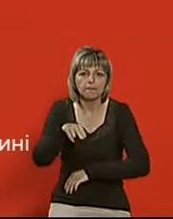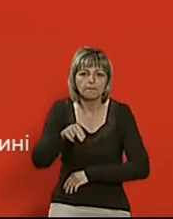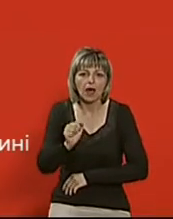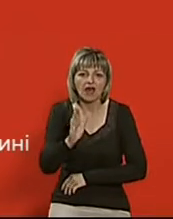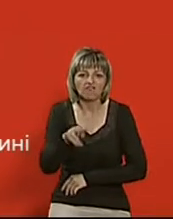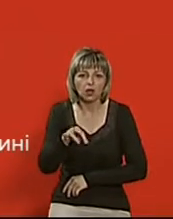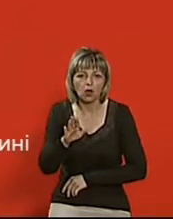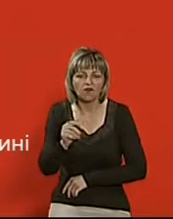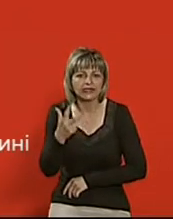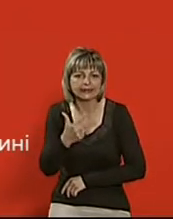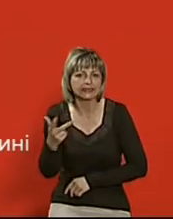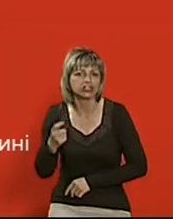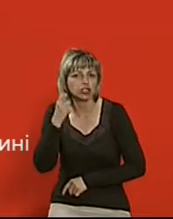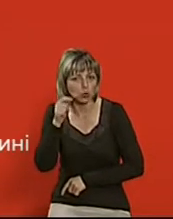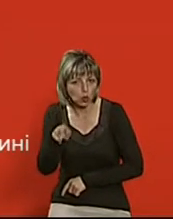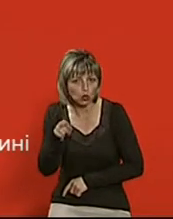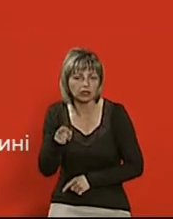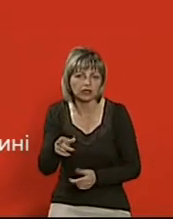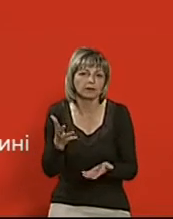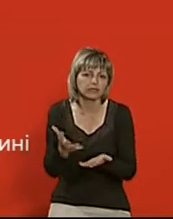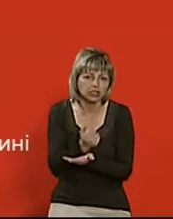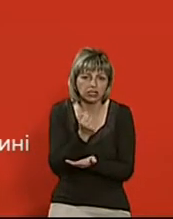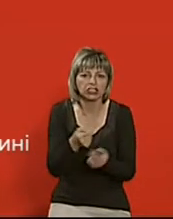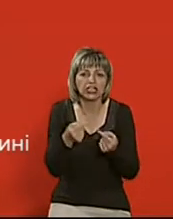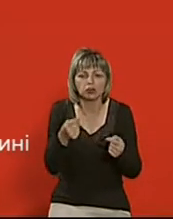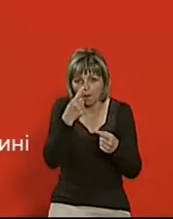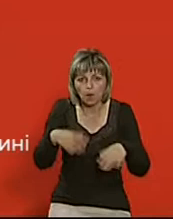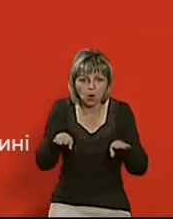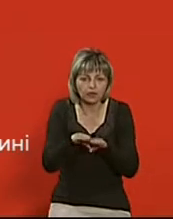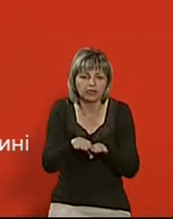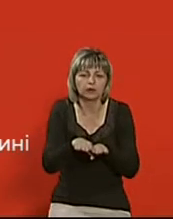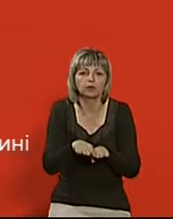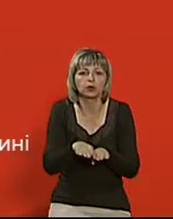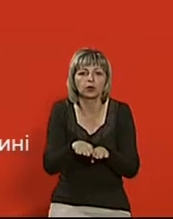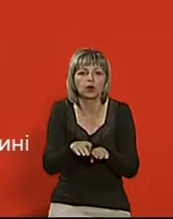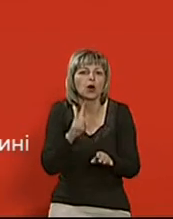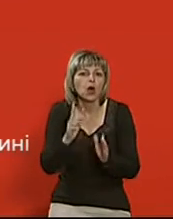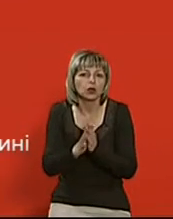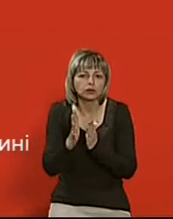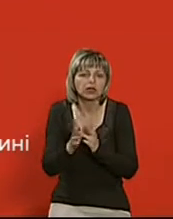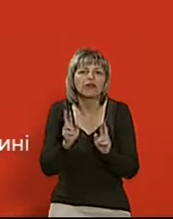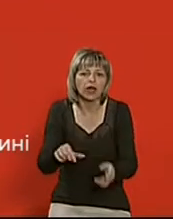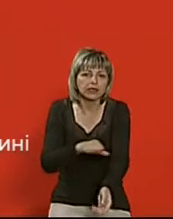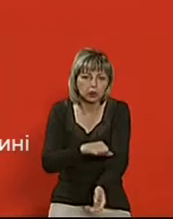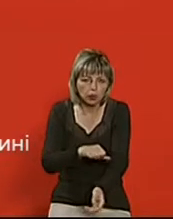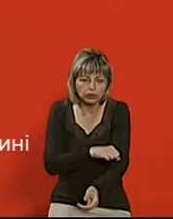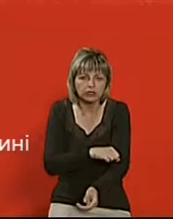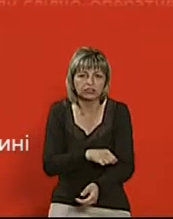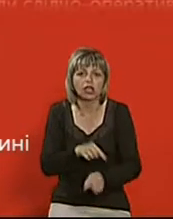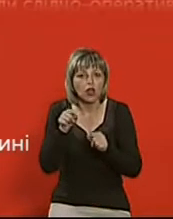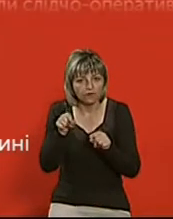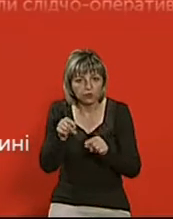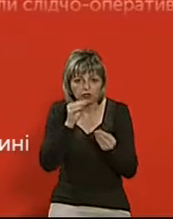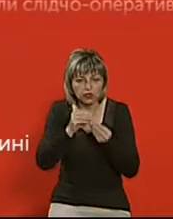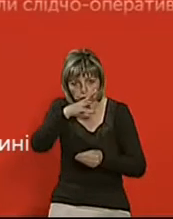йому 33 роки, і при ньому знайшли речовину зерноподібної форми рослинного походження, схожу на наркотичну. Цієї ночі